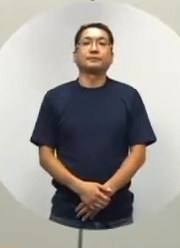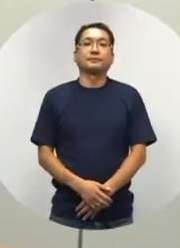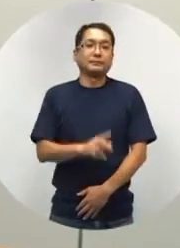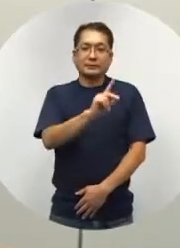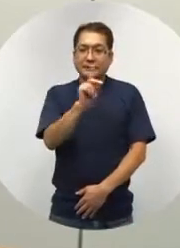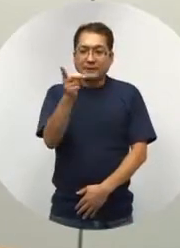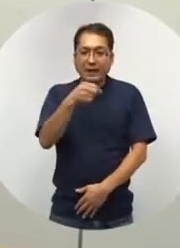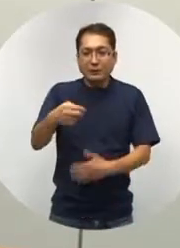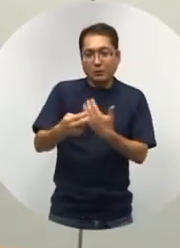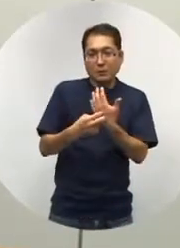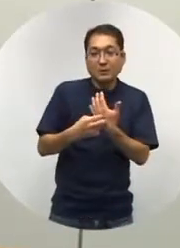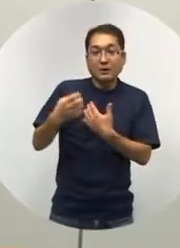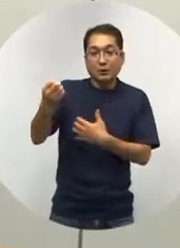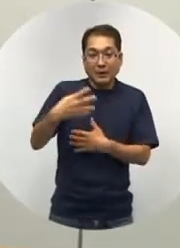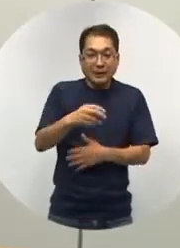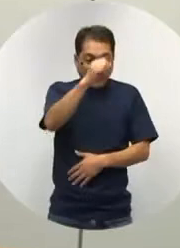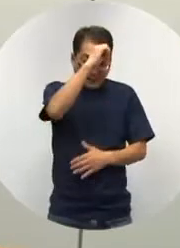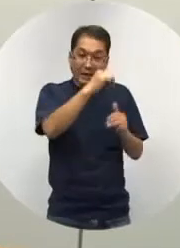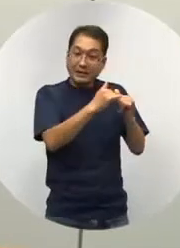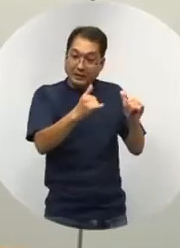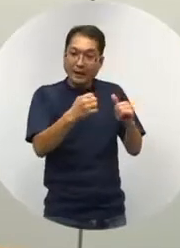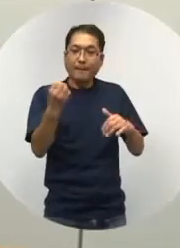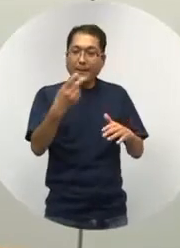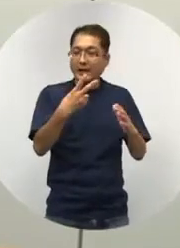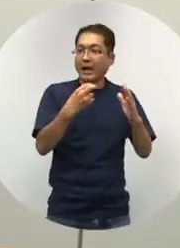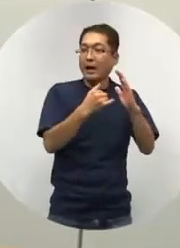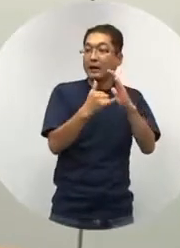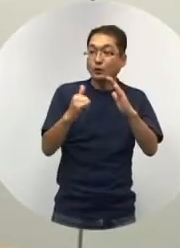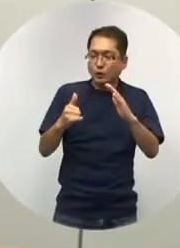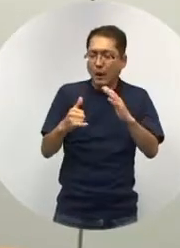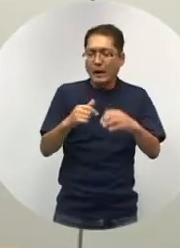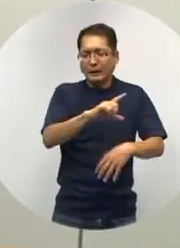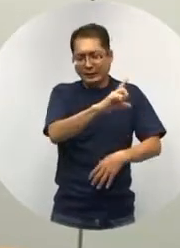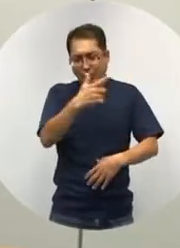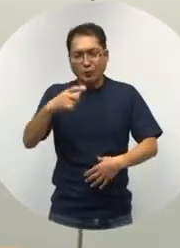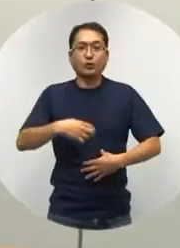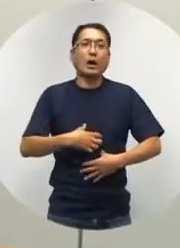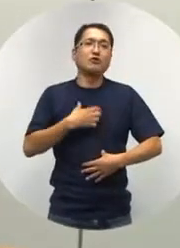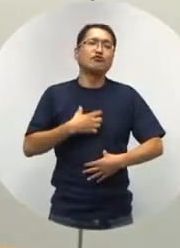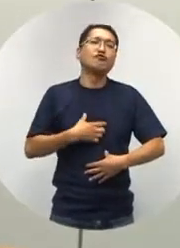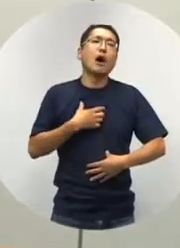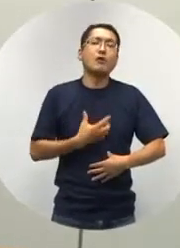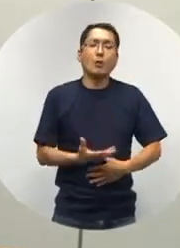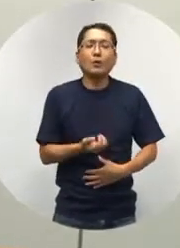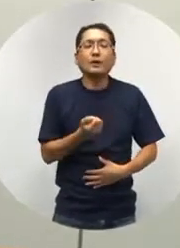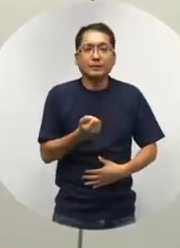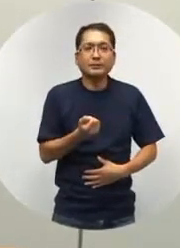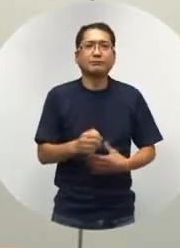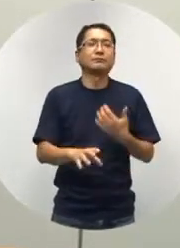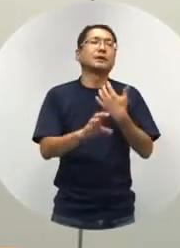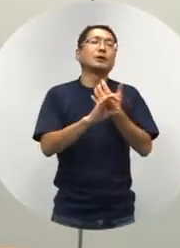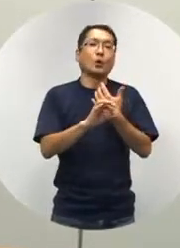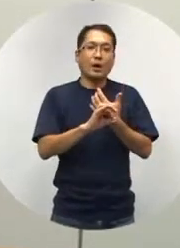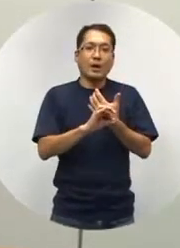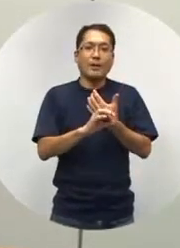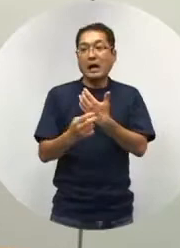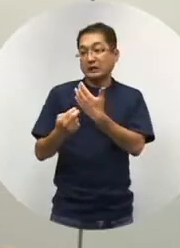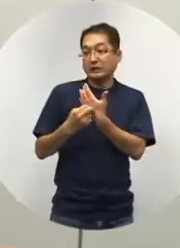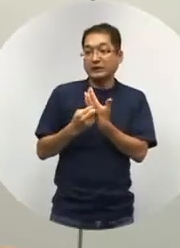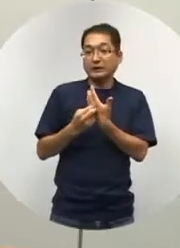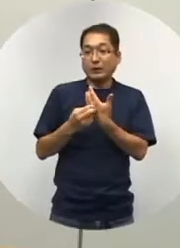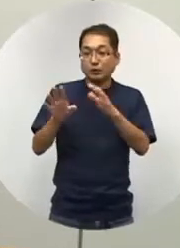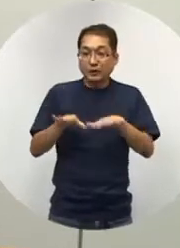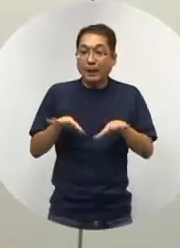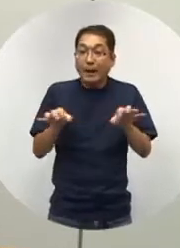られた患者さんとそのご家族は様々な不安を持っておられます。例えば、診断を受けた直後